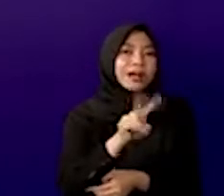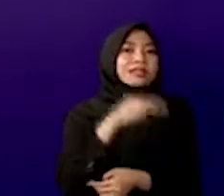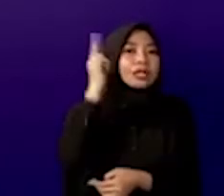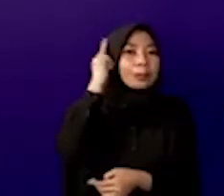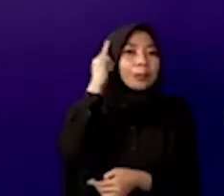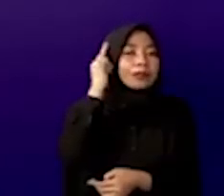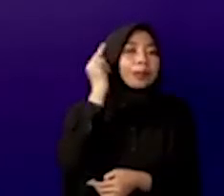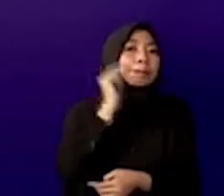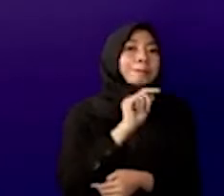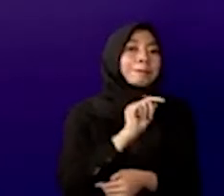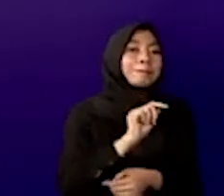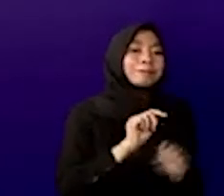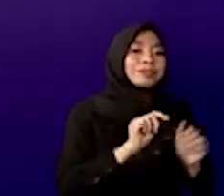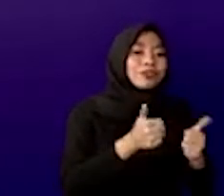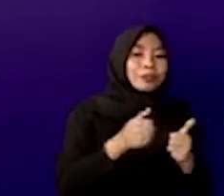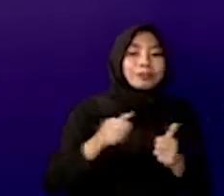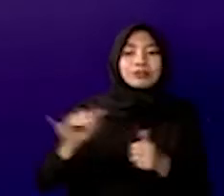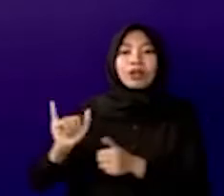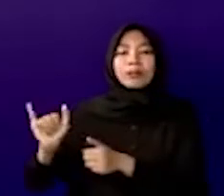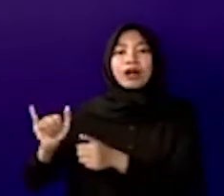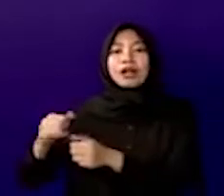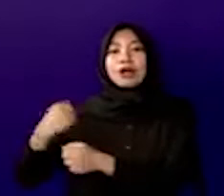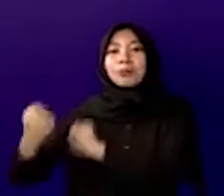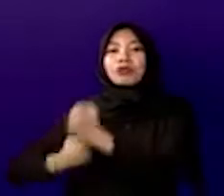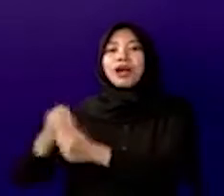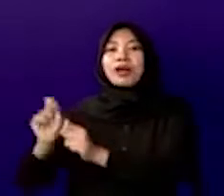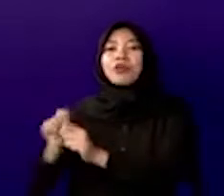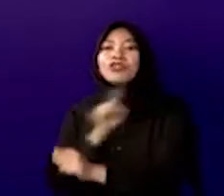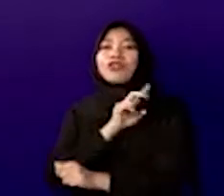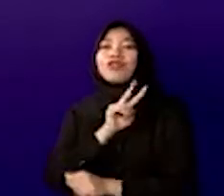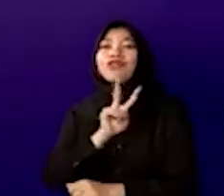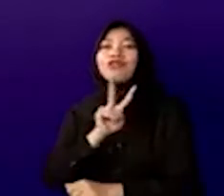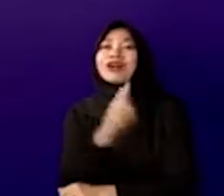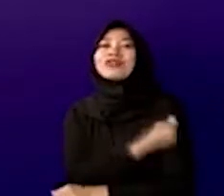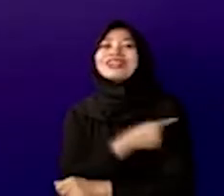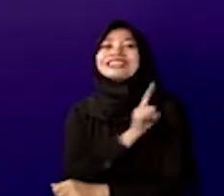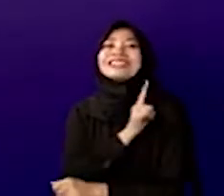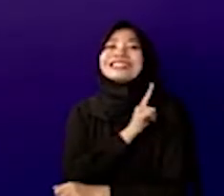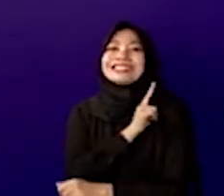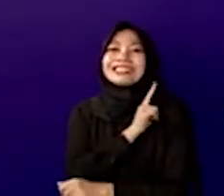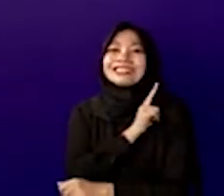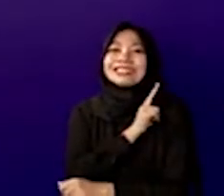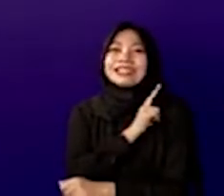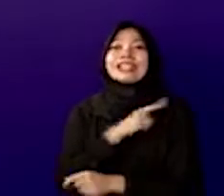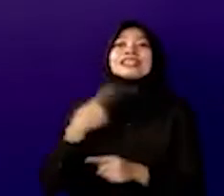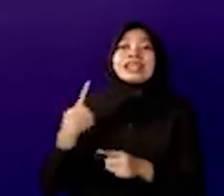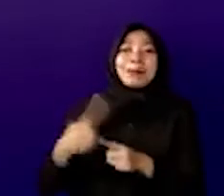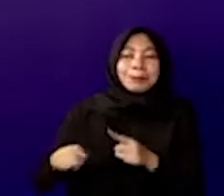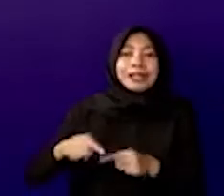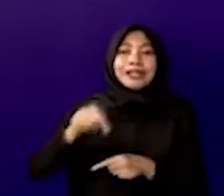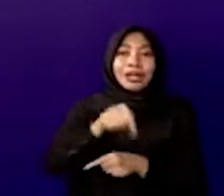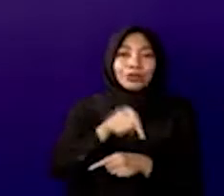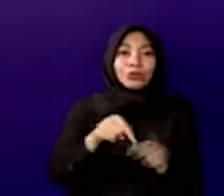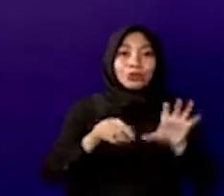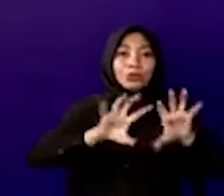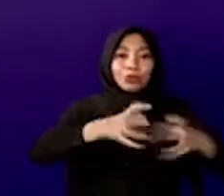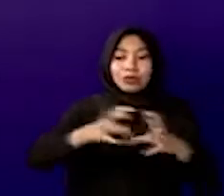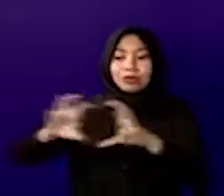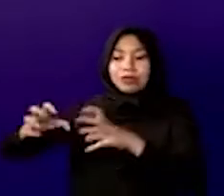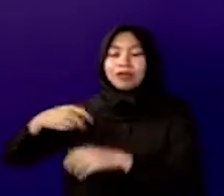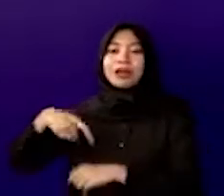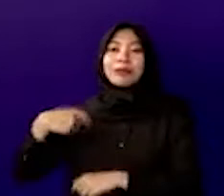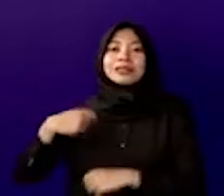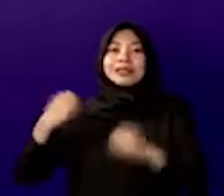oleh pemerintah dan Sisanya adalah vaksin Mandiri nah seluruhnya semua dikontrol oleh oleh Kementerian Kesehatan